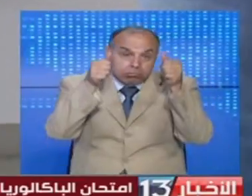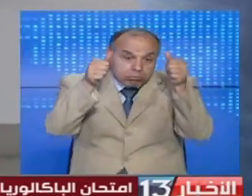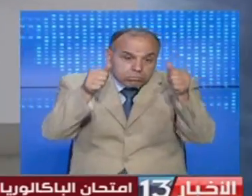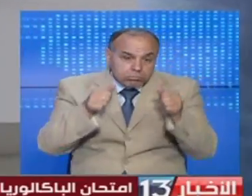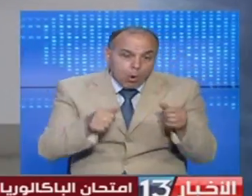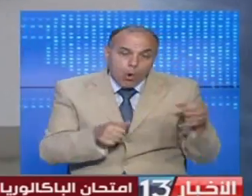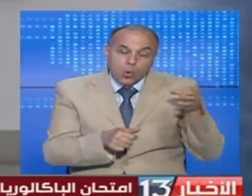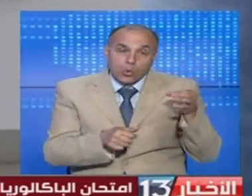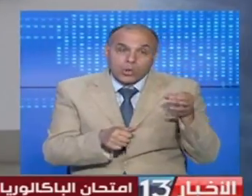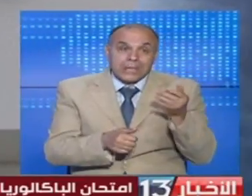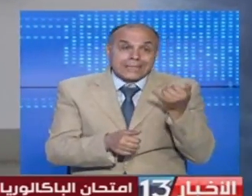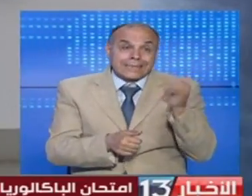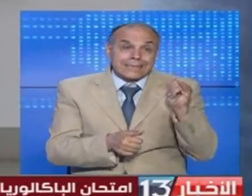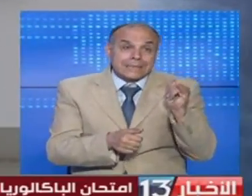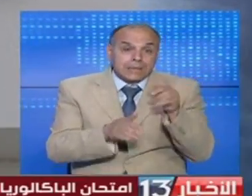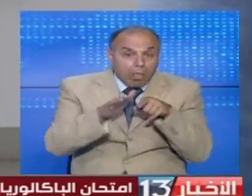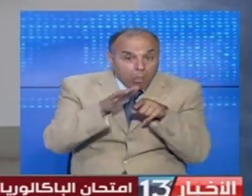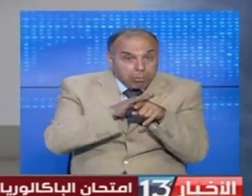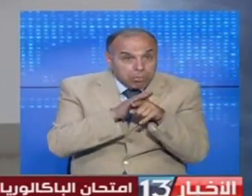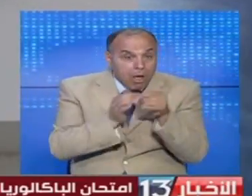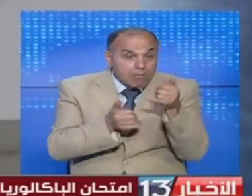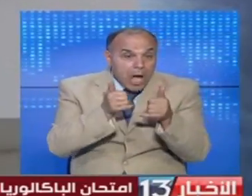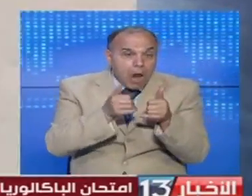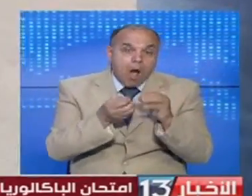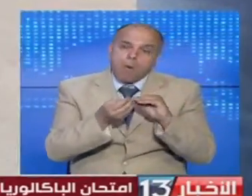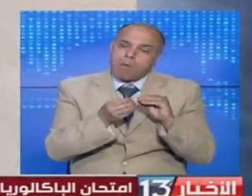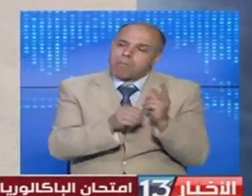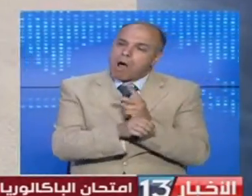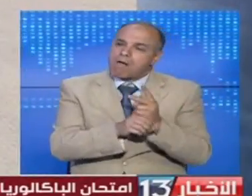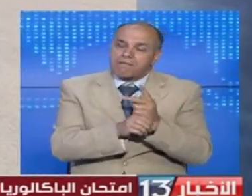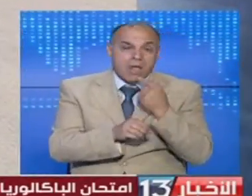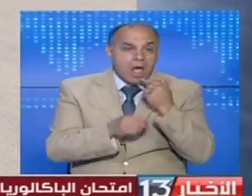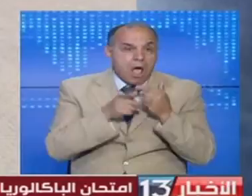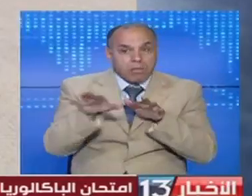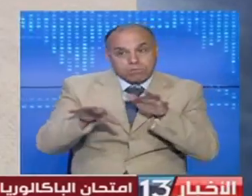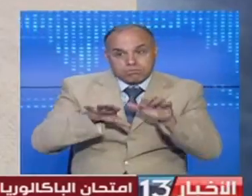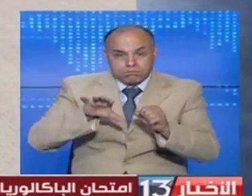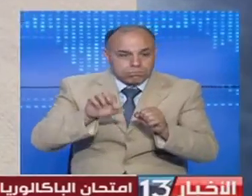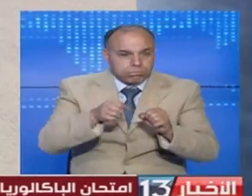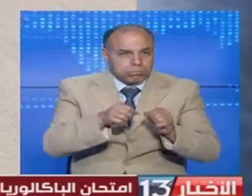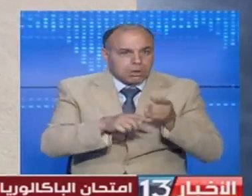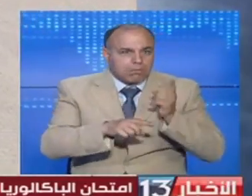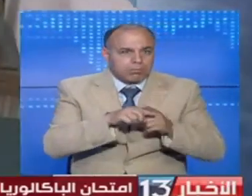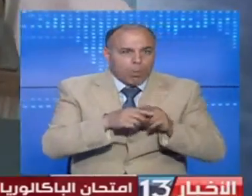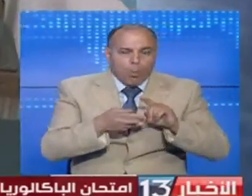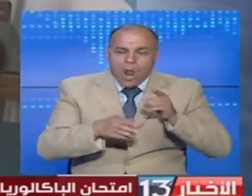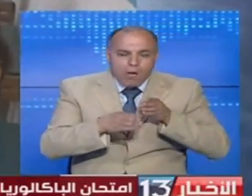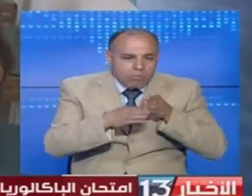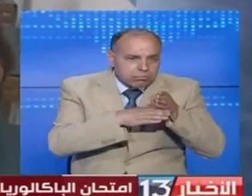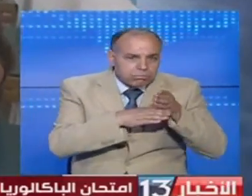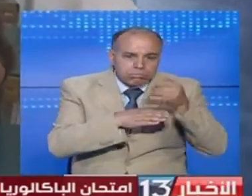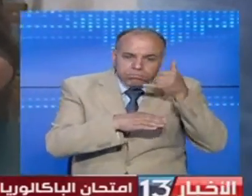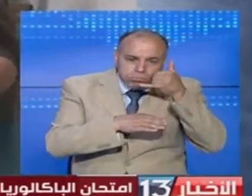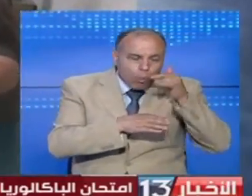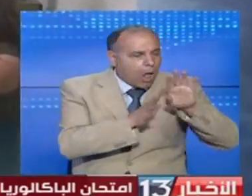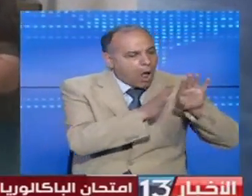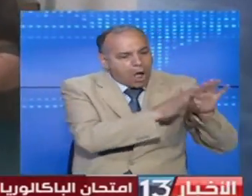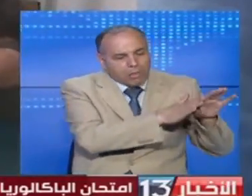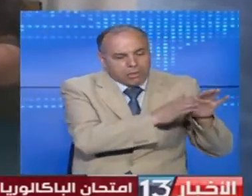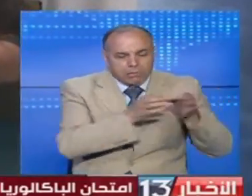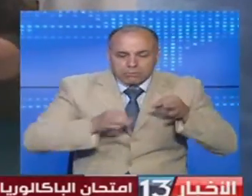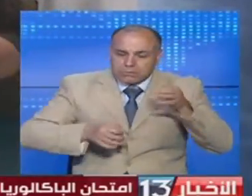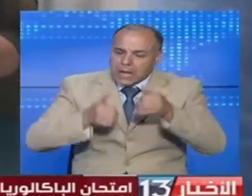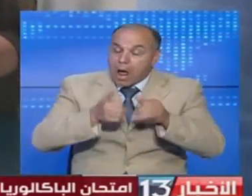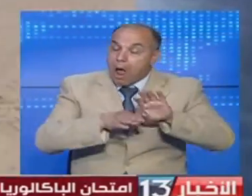الالكترونيه التي وقع تركيزها في ساحه المتحده والتي مثل اجراءات في منع وسائلها عند دخول التلميذ الى قاعات